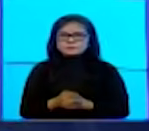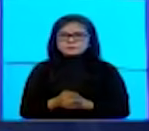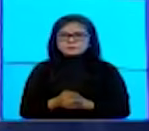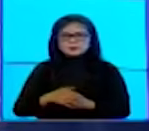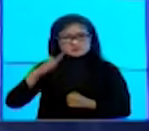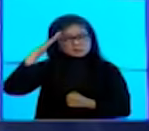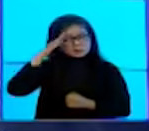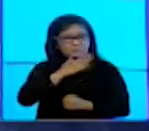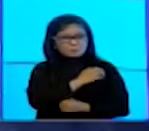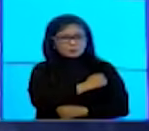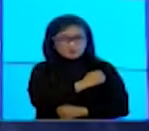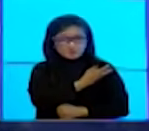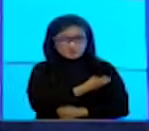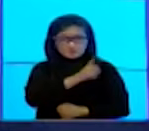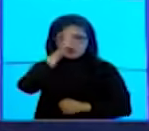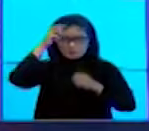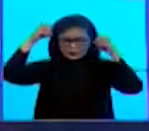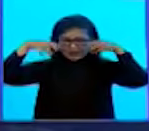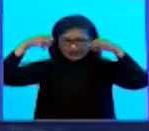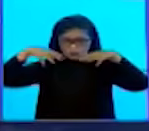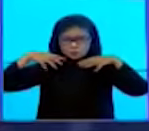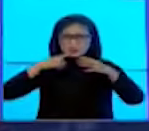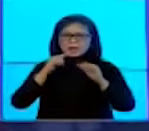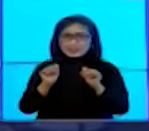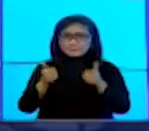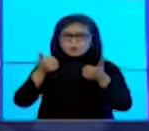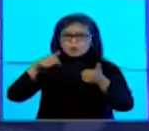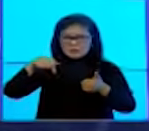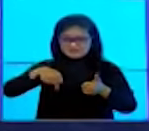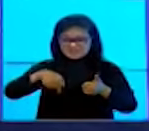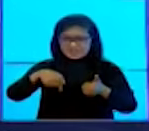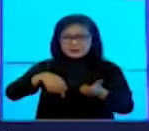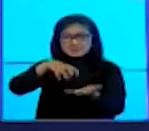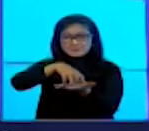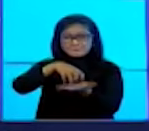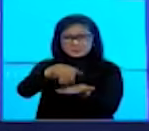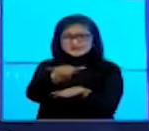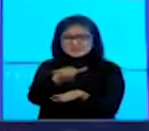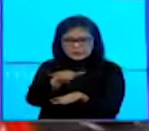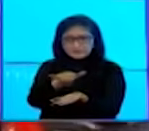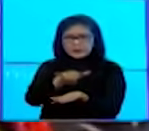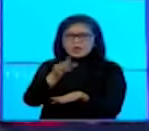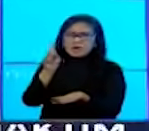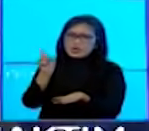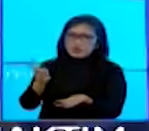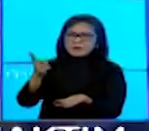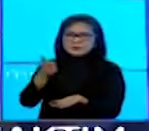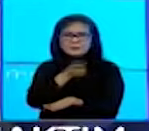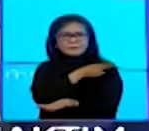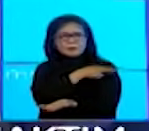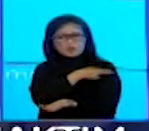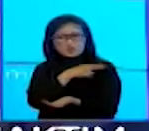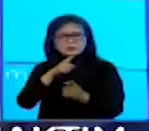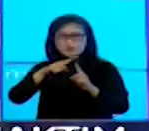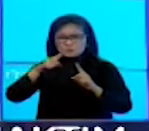Assalamualaikum warahmatullahi wabarakatuh. Kebetulan saya di lokasi bersama Pak Dandim, turun sur tiga pilar, pemerintah,